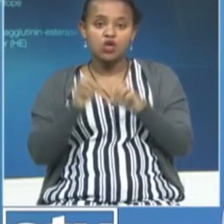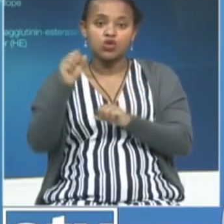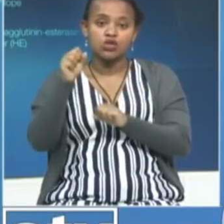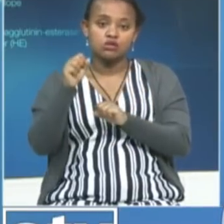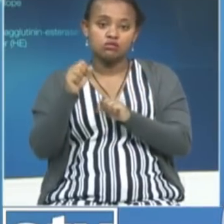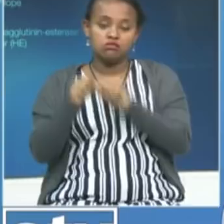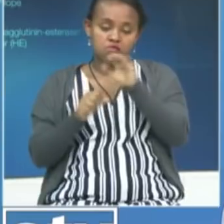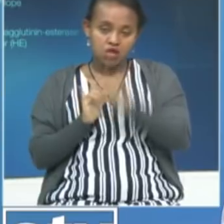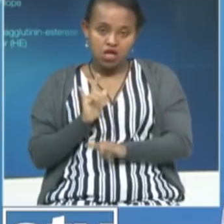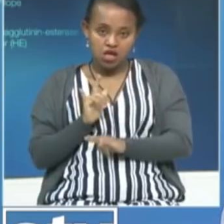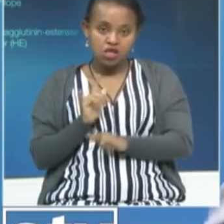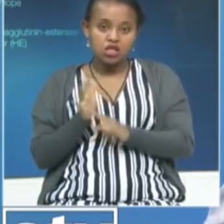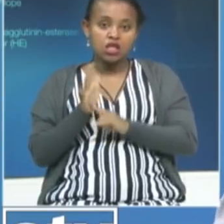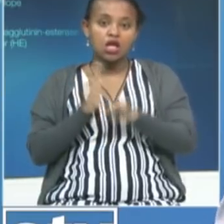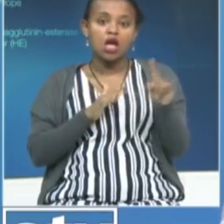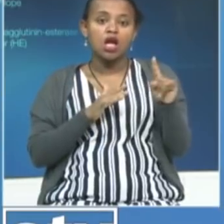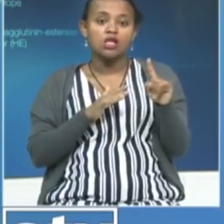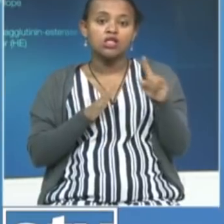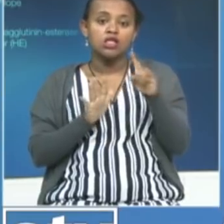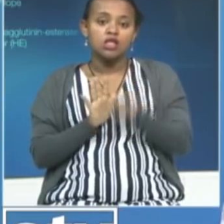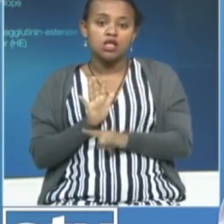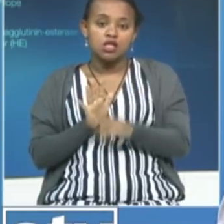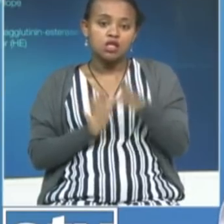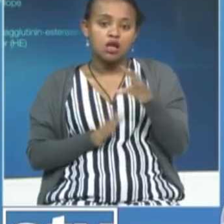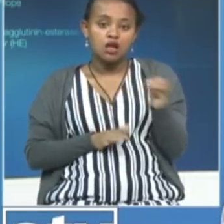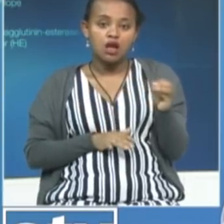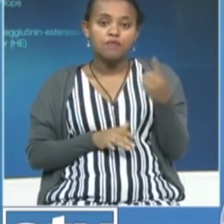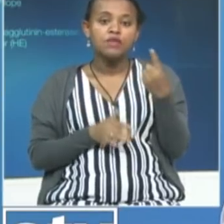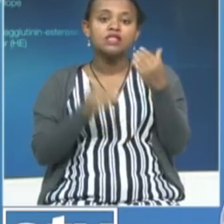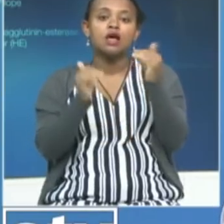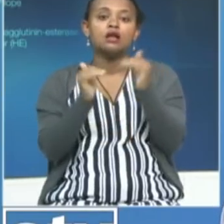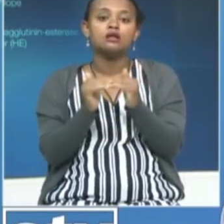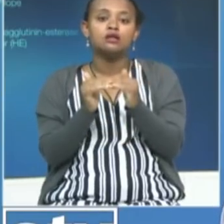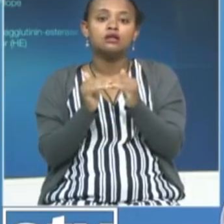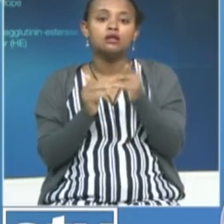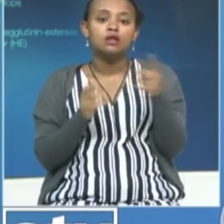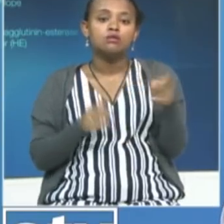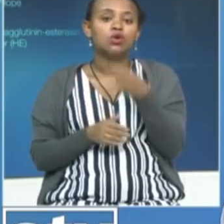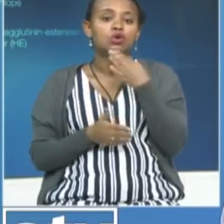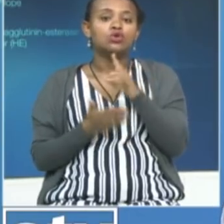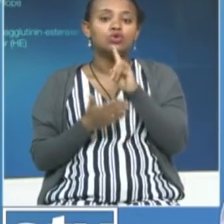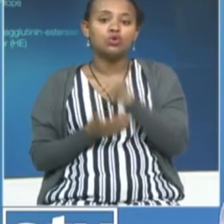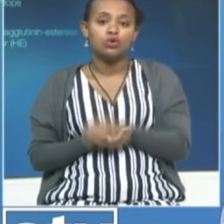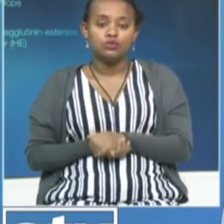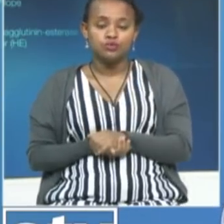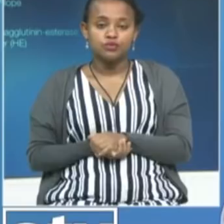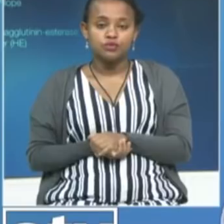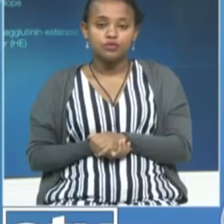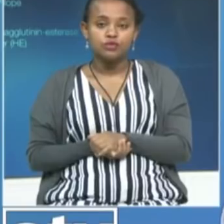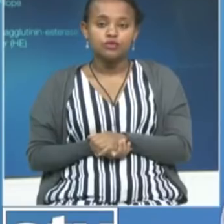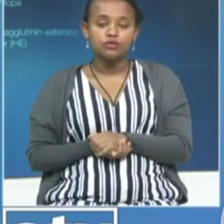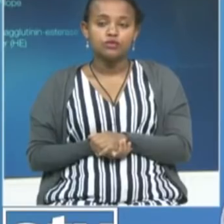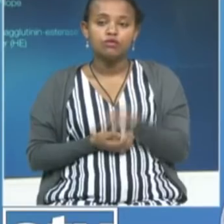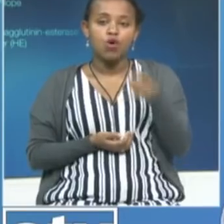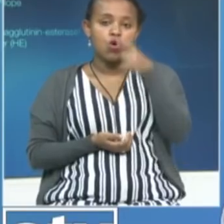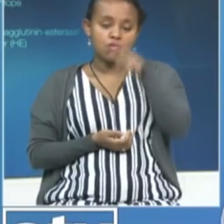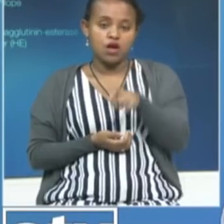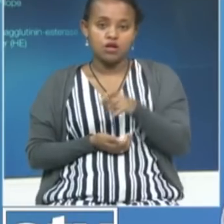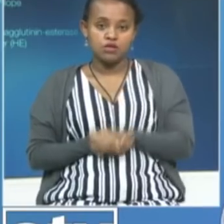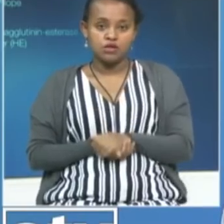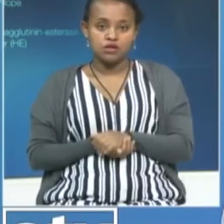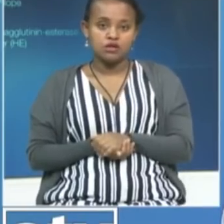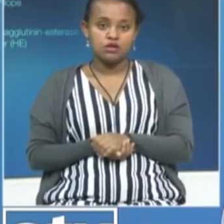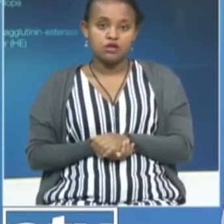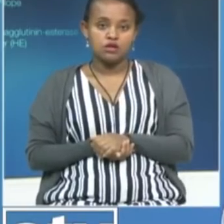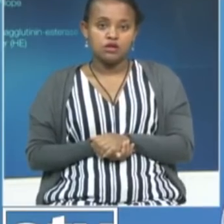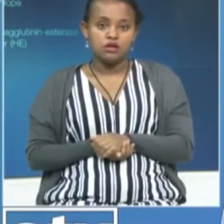መቀነስ ተጋላጭነታችንን ይቀንሳልና በዛ ልክ ቢሆን ጥሩ ነው መሆንም አለበት። መልካም